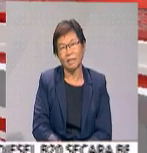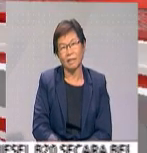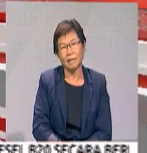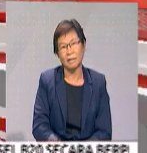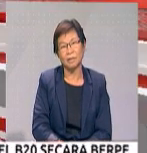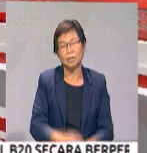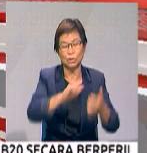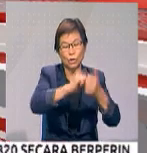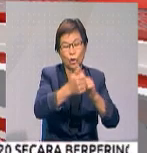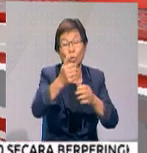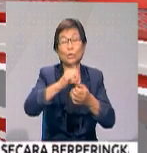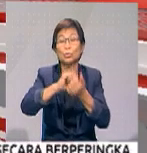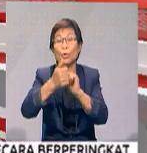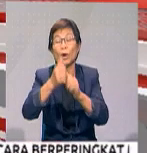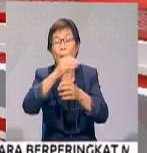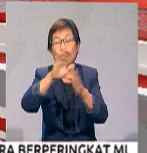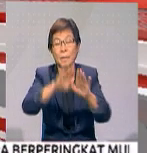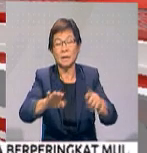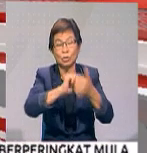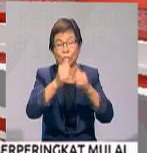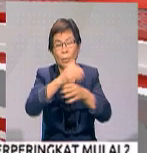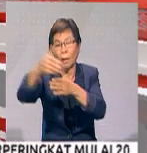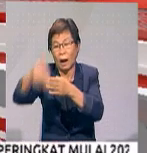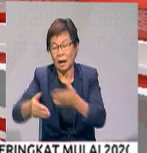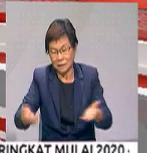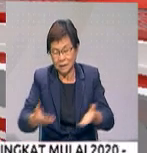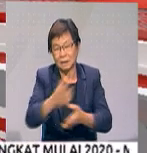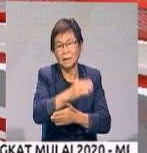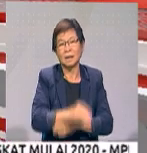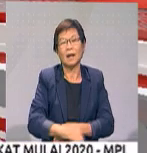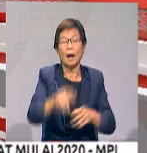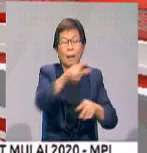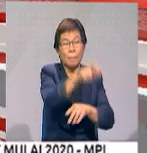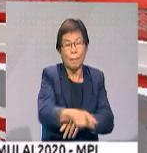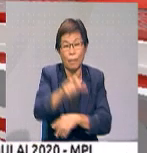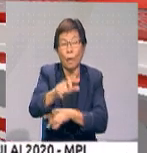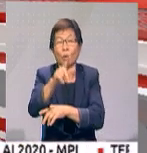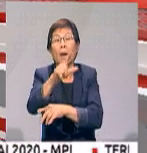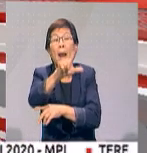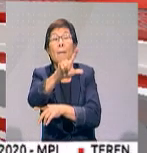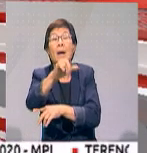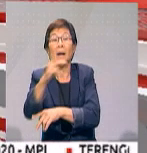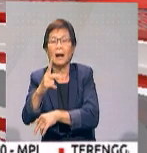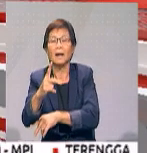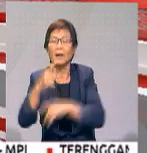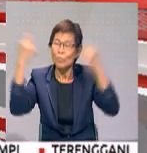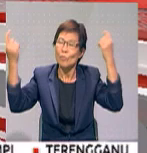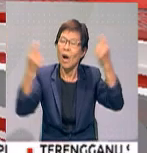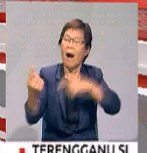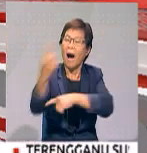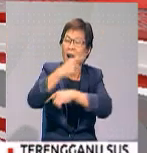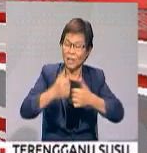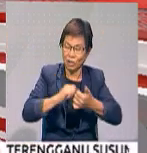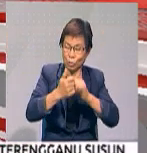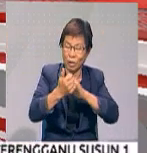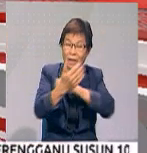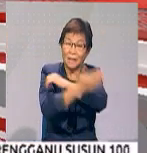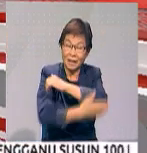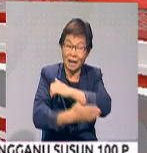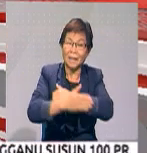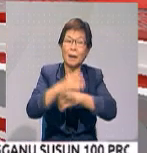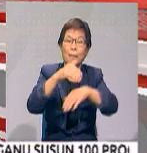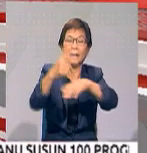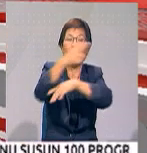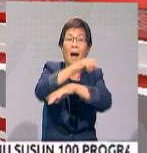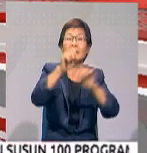Saya masukkan berakhir di sini kepada sekitar penduduk Lembah Kelang. Jangan lupa meriahkan sambutan Hari Sukan Negara pada hari Sabtu ini di